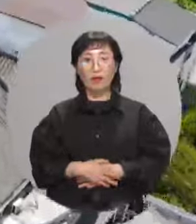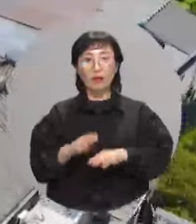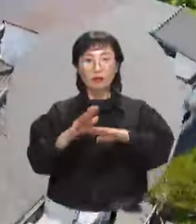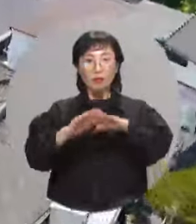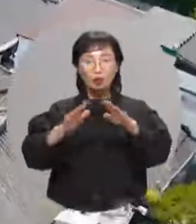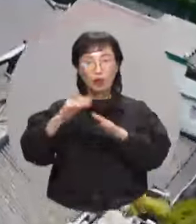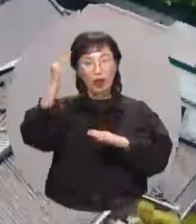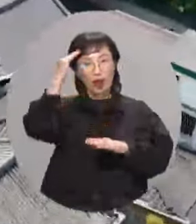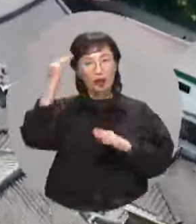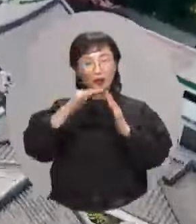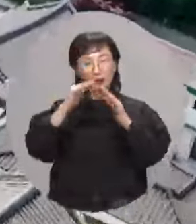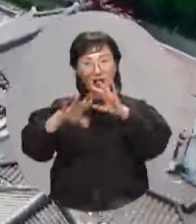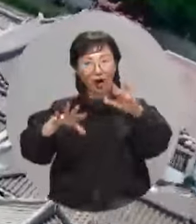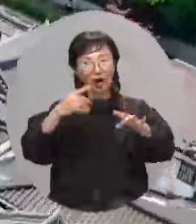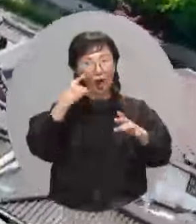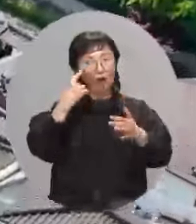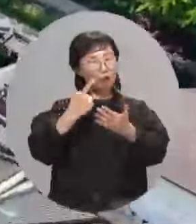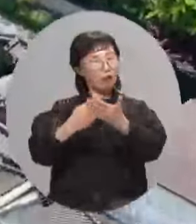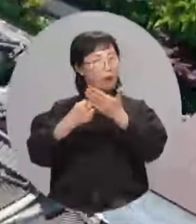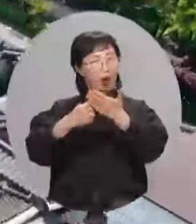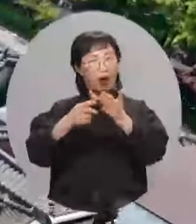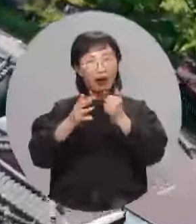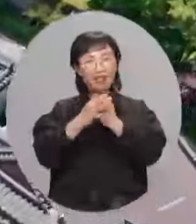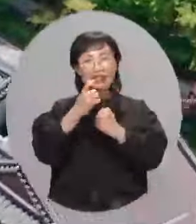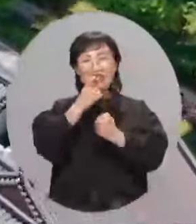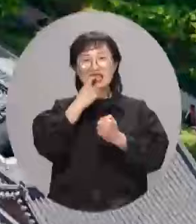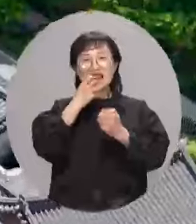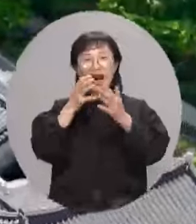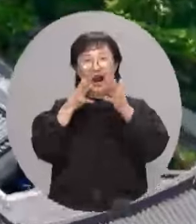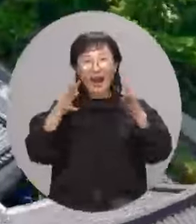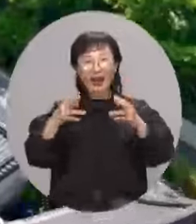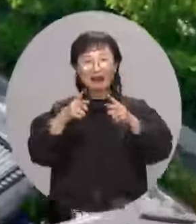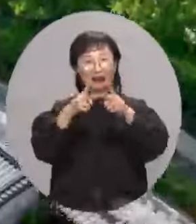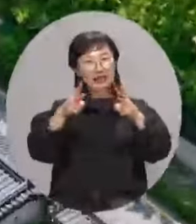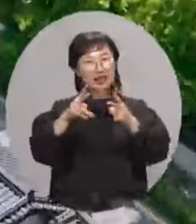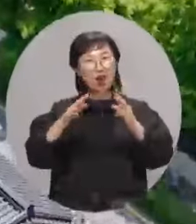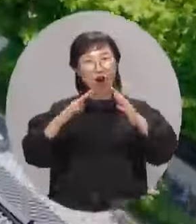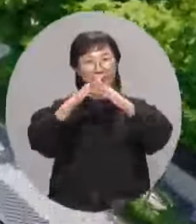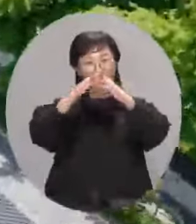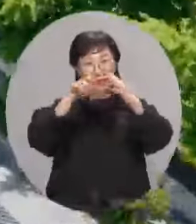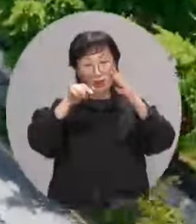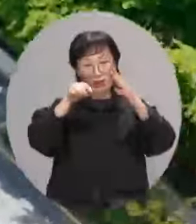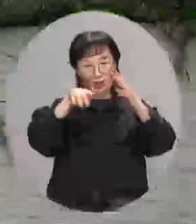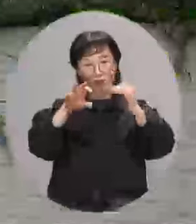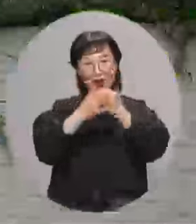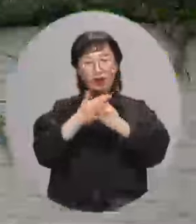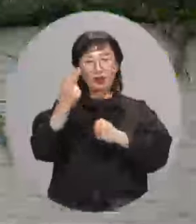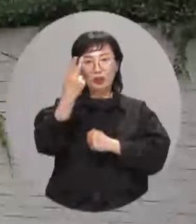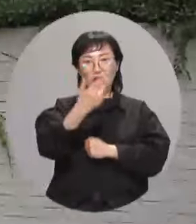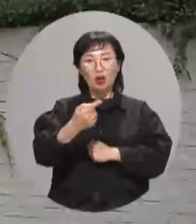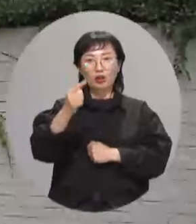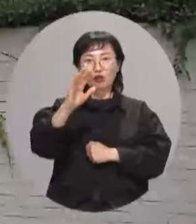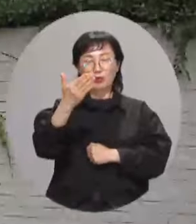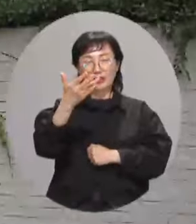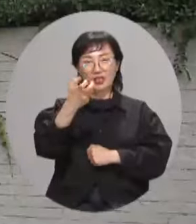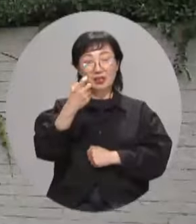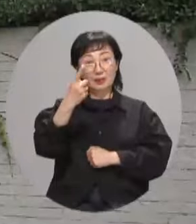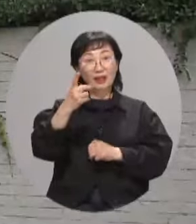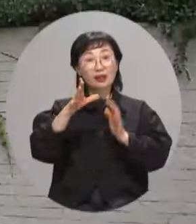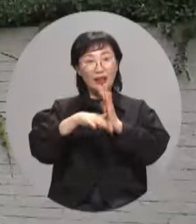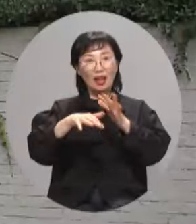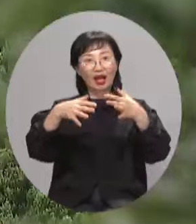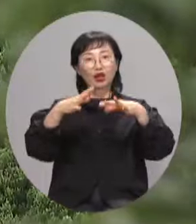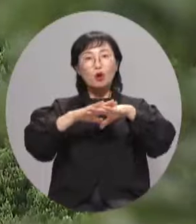전주 한옥마을에 유독 눈에 띄는 새하얀 복층짜리 양옥 건물 한 채. 1971년 전북은행장